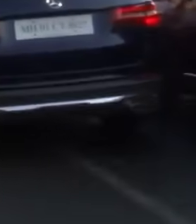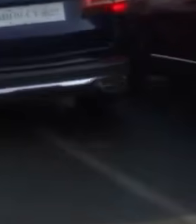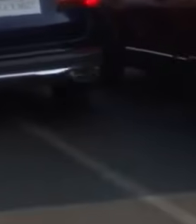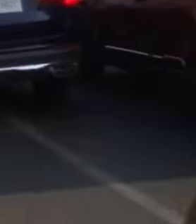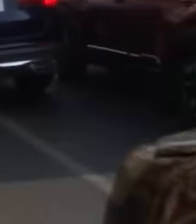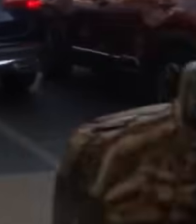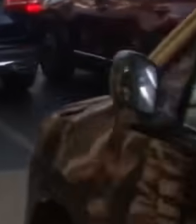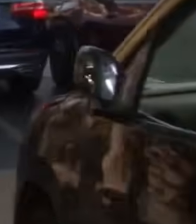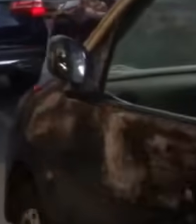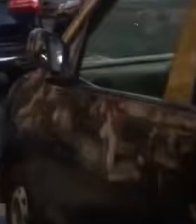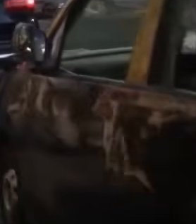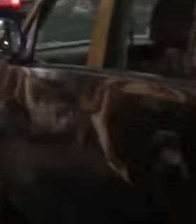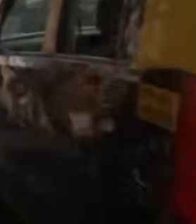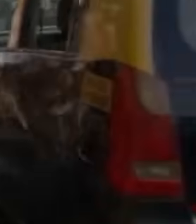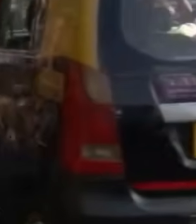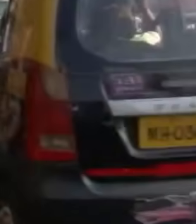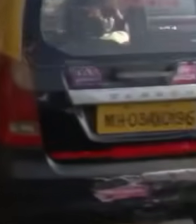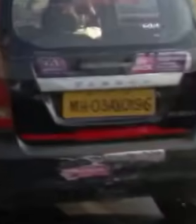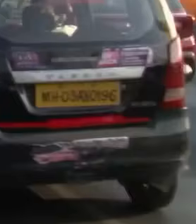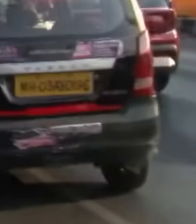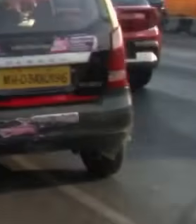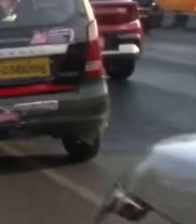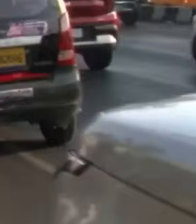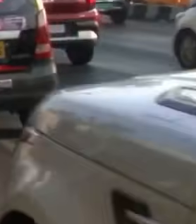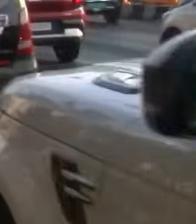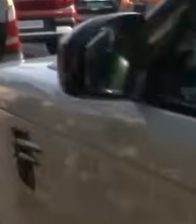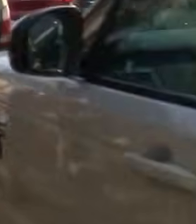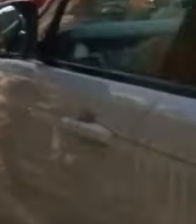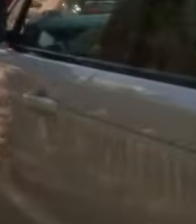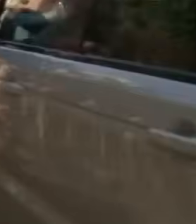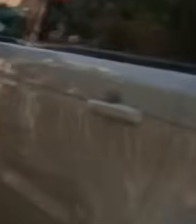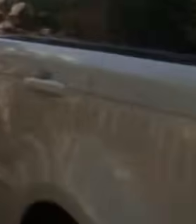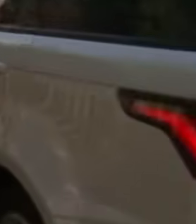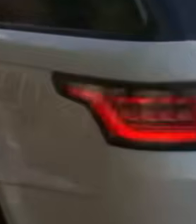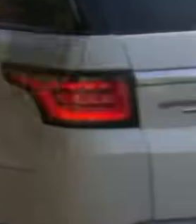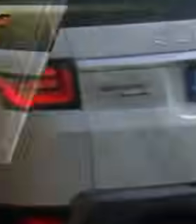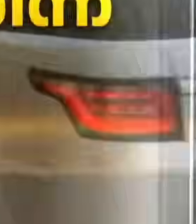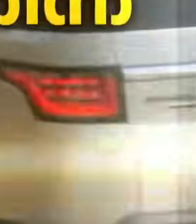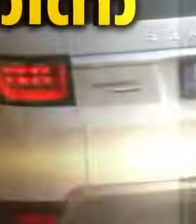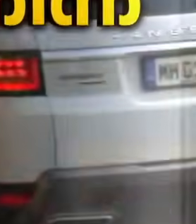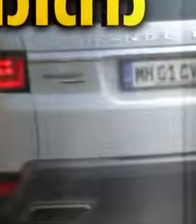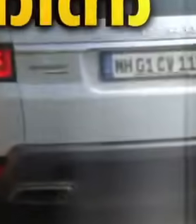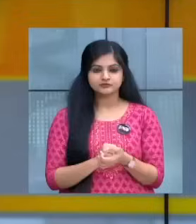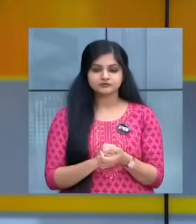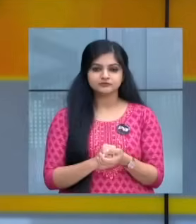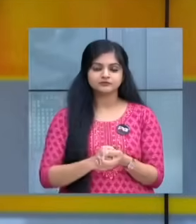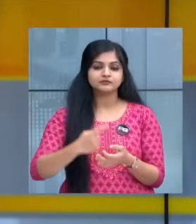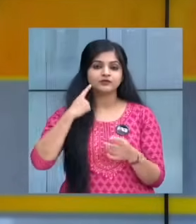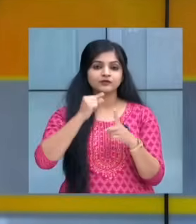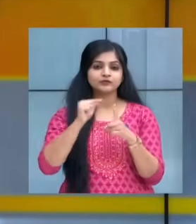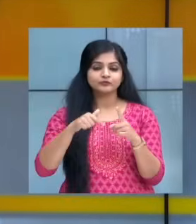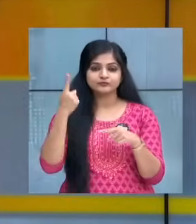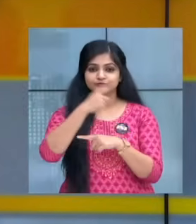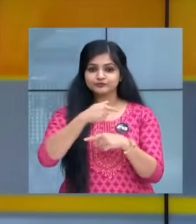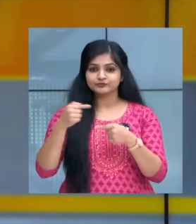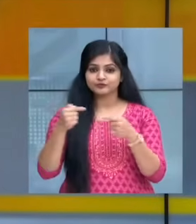പ്രധാനപ്പെട്ട താരങ്ങളെയൊക്കെ തന്നെ ഒരുമിച്ച് കാണാൻ കൂടിയുള്ള അവസരമാണ് ആരാധകർക്ക് ഇന്നത്തെ ഈ സൂപ്പർ പോരാട്ടത്തിൽ. അനുജ, IPL നിന്ന് നടക്കാനിരിക്കുന്ന